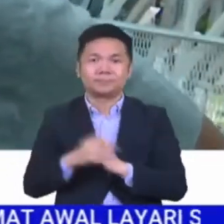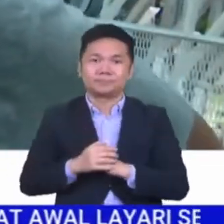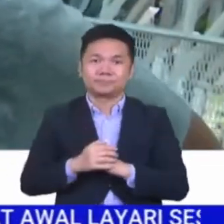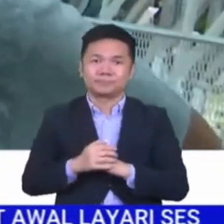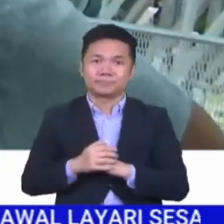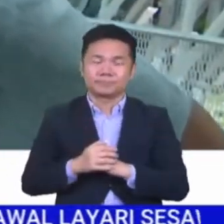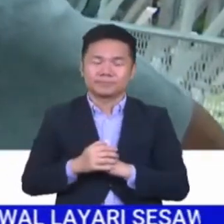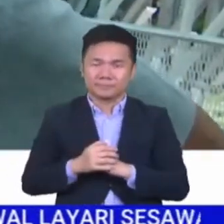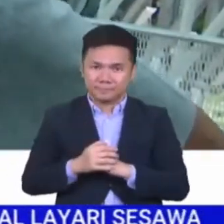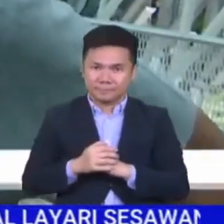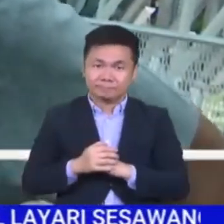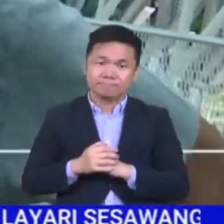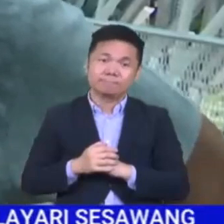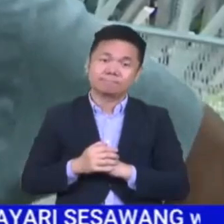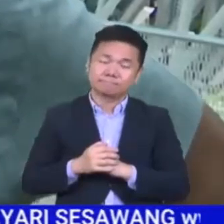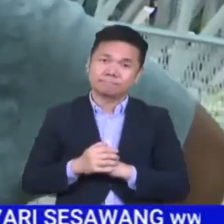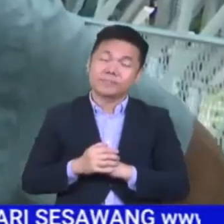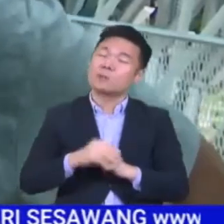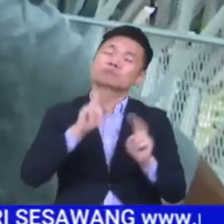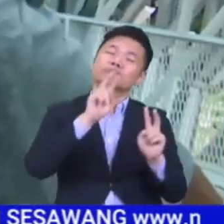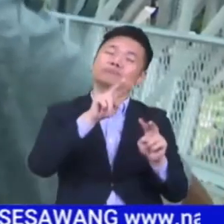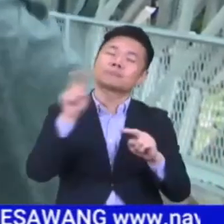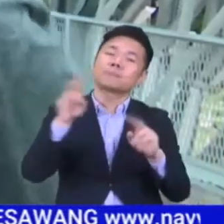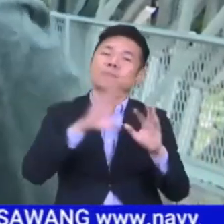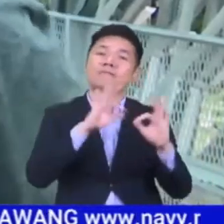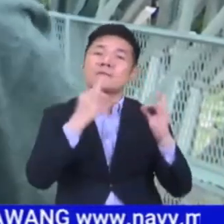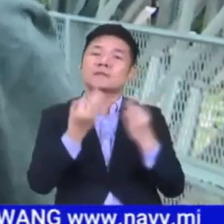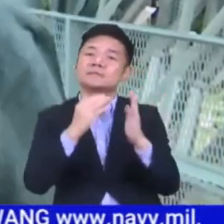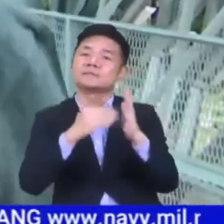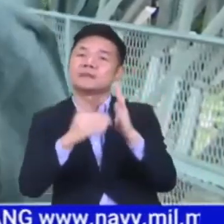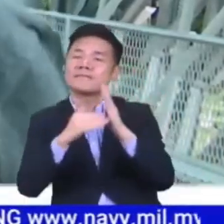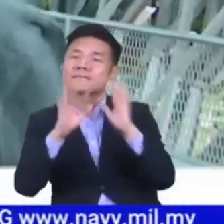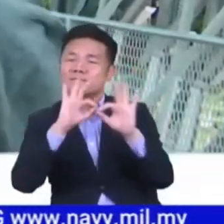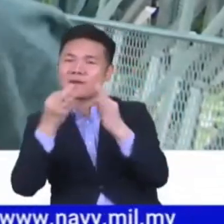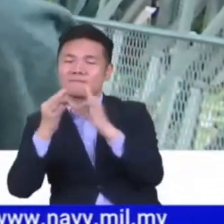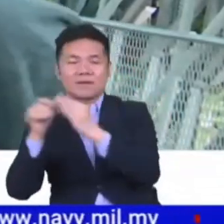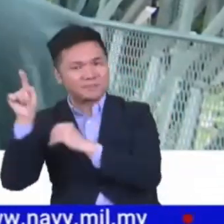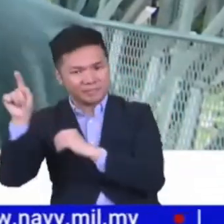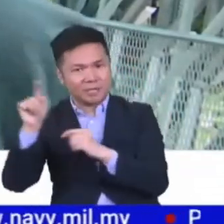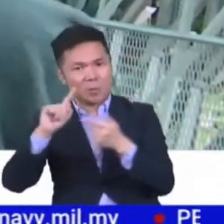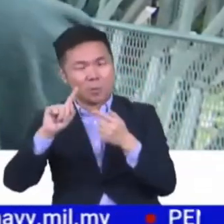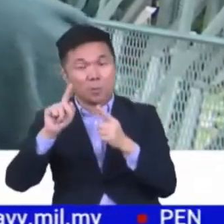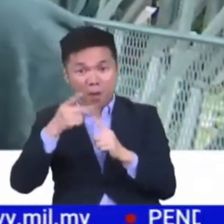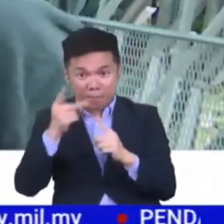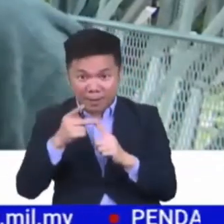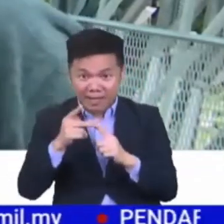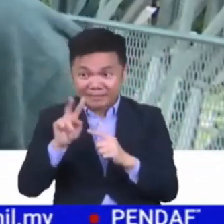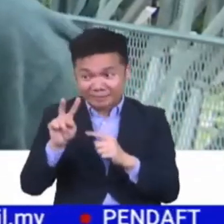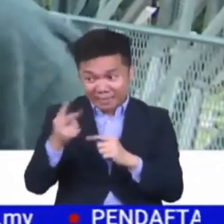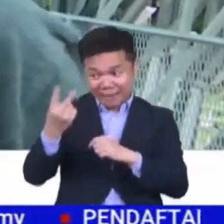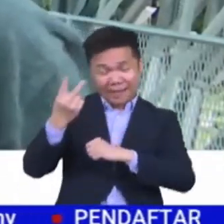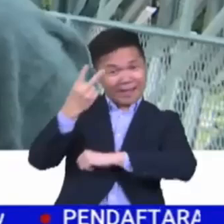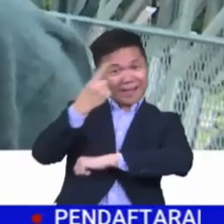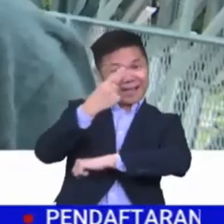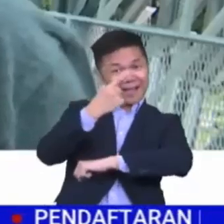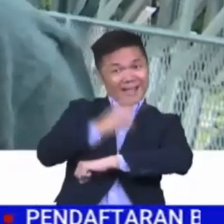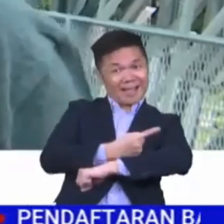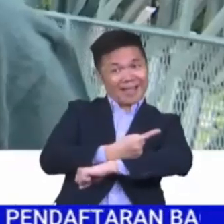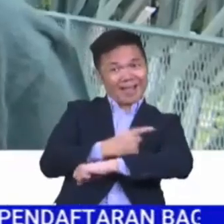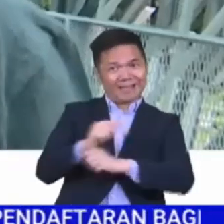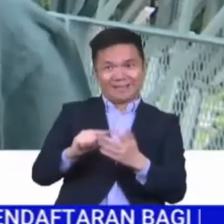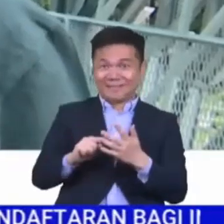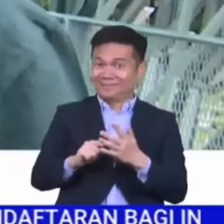Tapi masih lagi ziarah saudara-saudara yang ada di Pulau Pinang lah. Lepas raya kedua tu kita mengorak